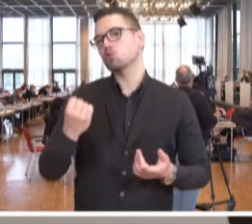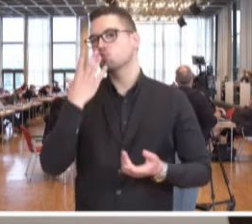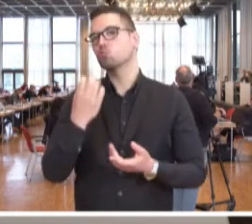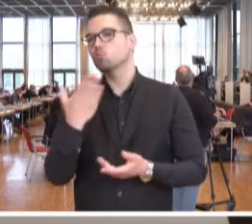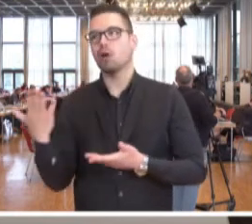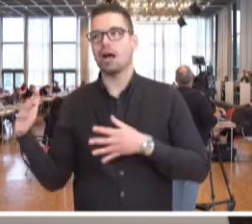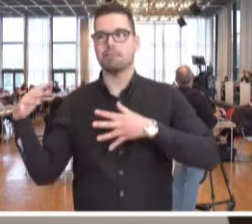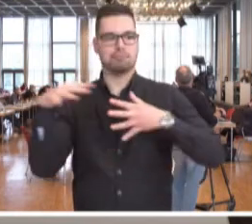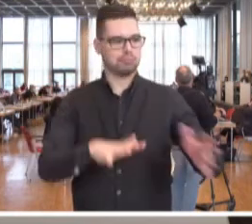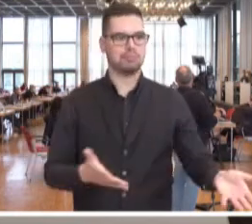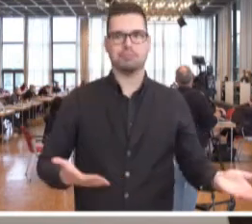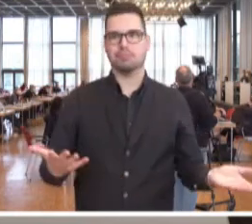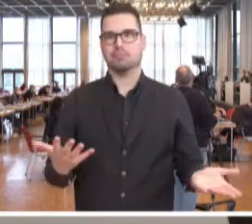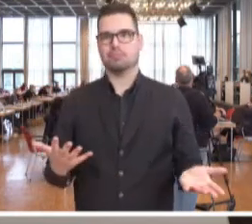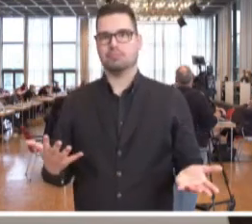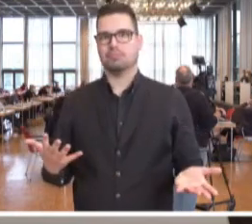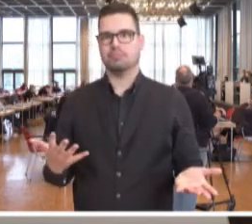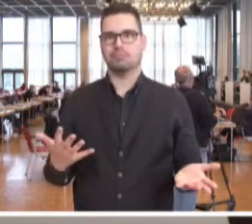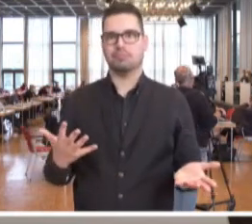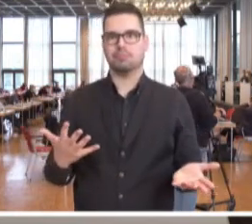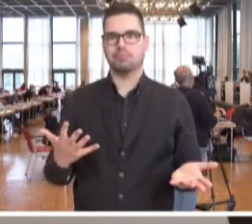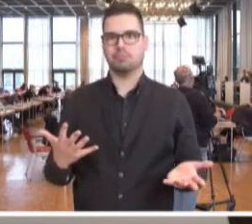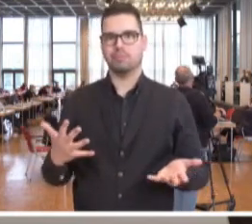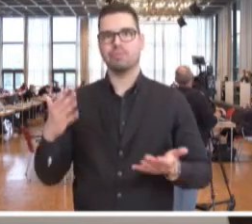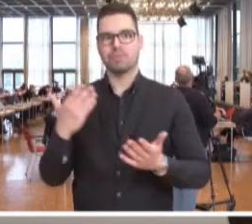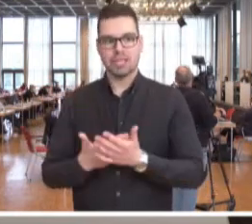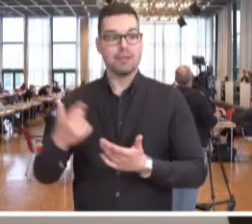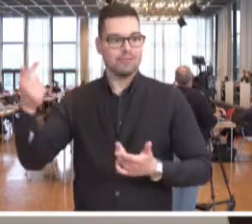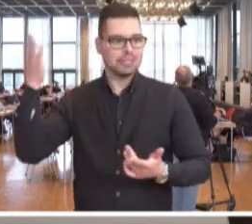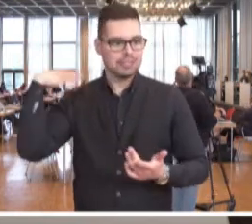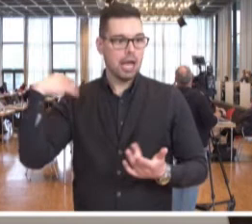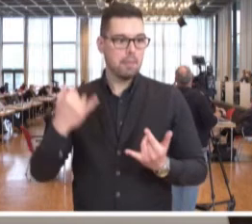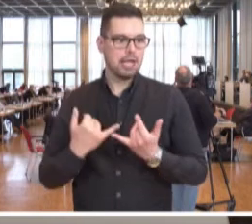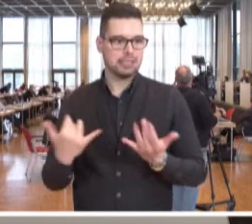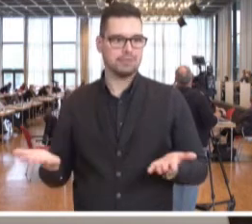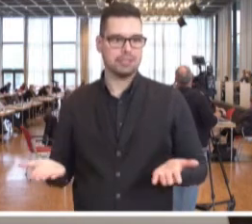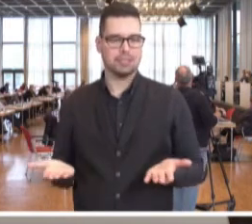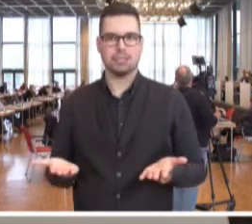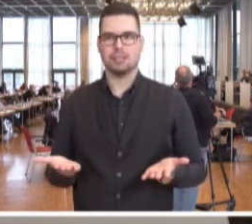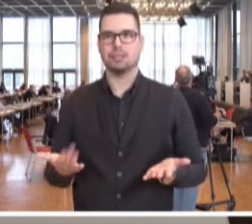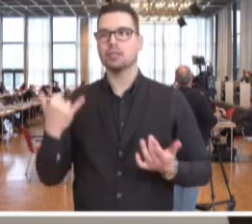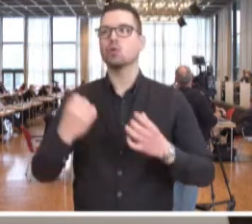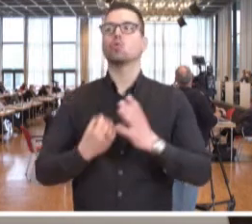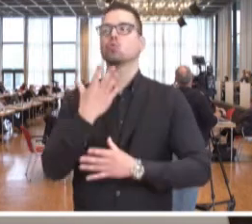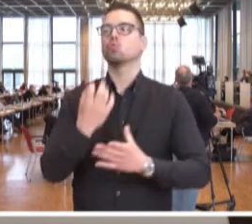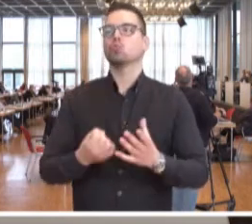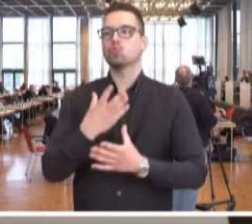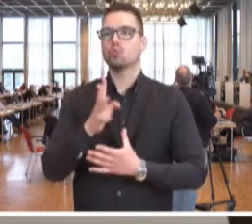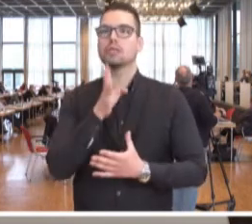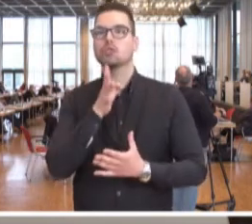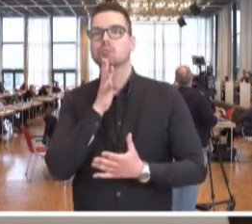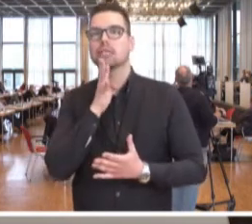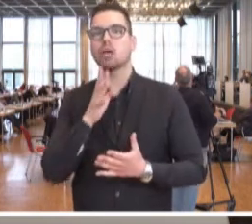Stellen Sie sich diese Szene vor. Sie sagt einiges darüber aus, wie es damals war. Nun, wenn ich über die Kultur spreche, dann will ich